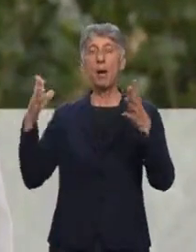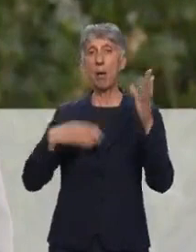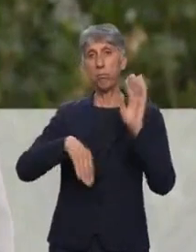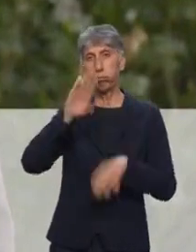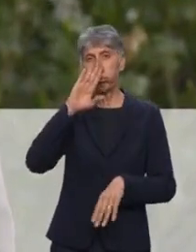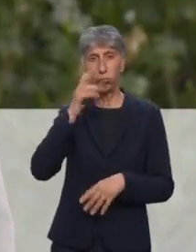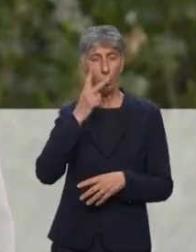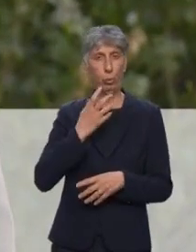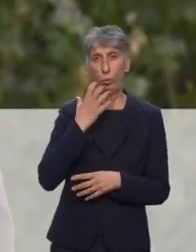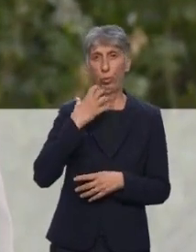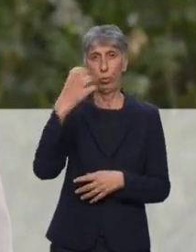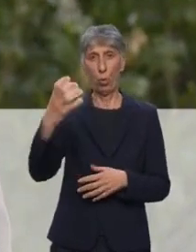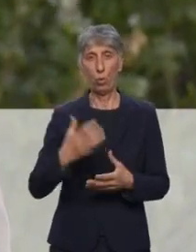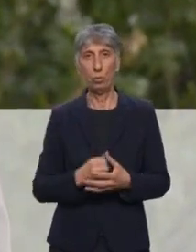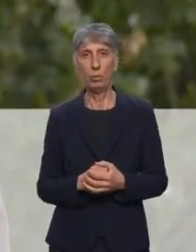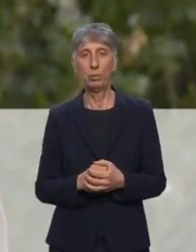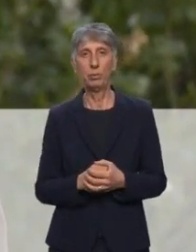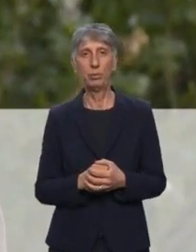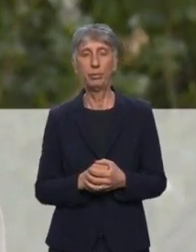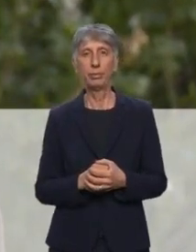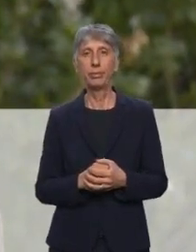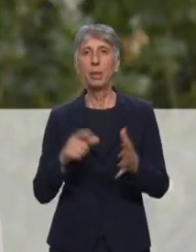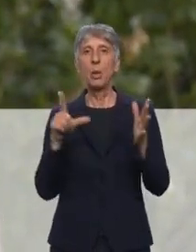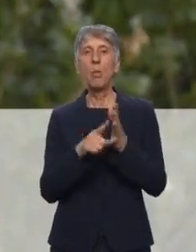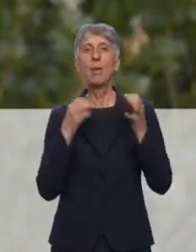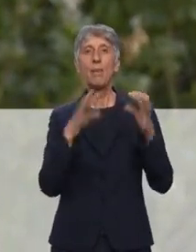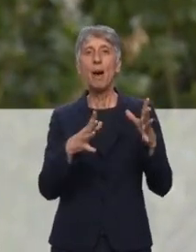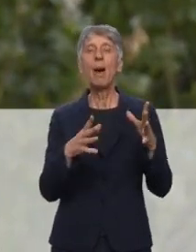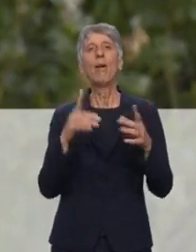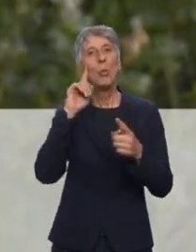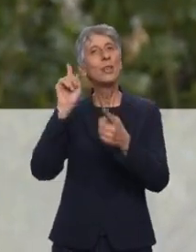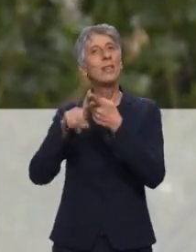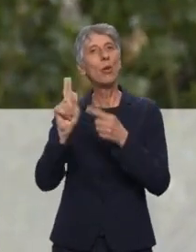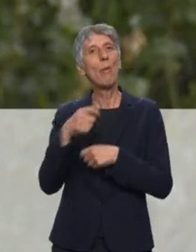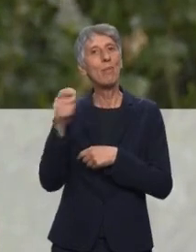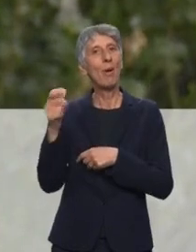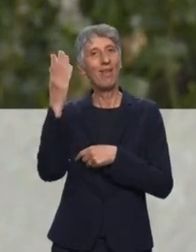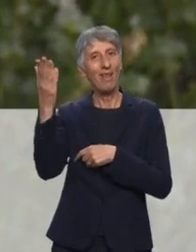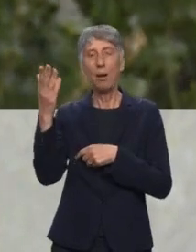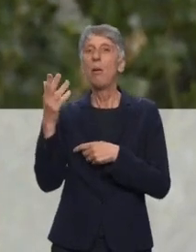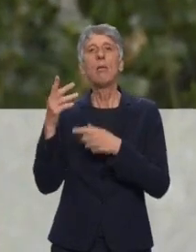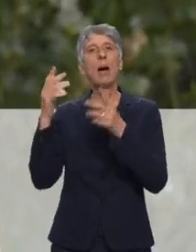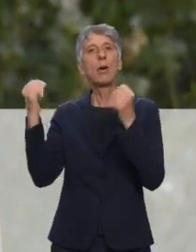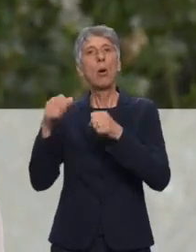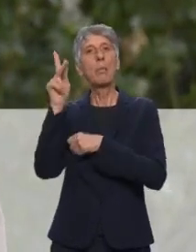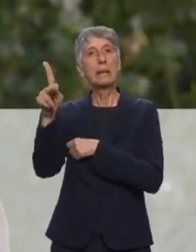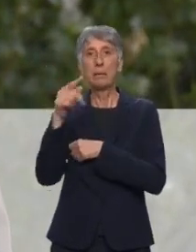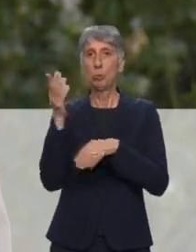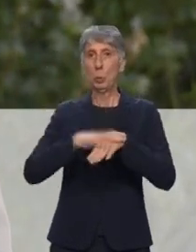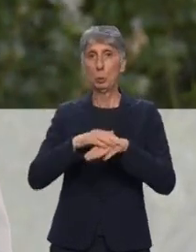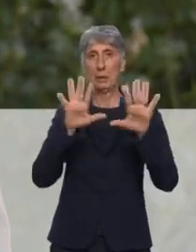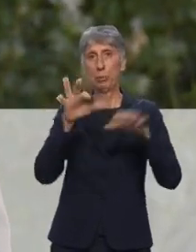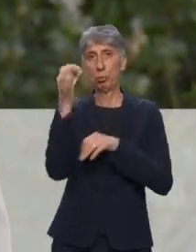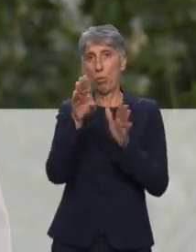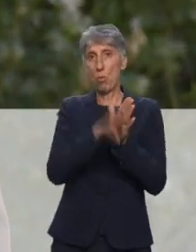le climat se réchauffe plus vite et plus fort que toutes les prévisions. La loi climat n'atteint même pas les 10% des objectifs fixés par les accords de